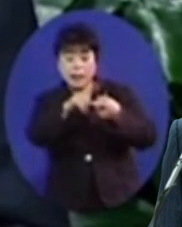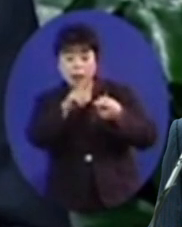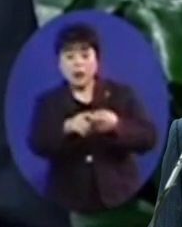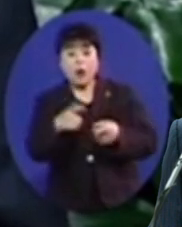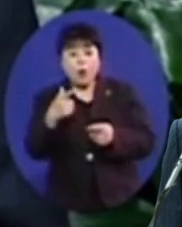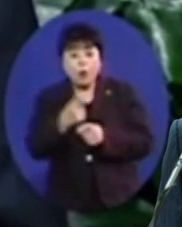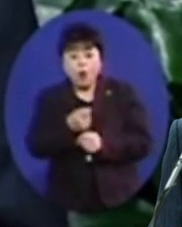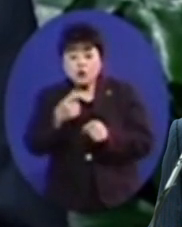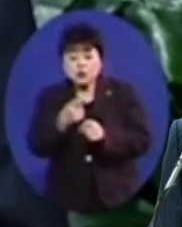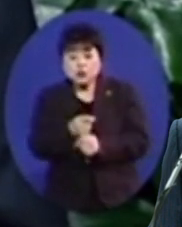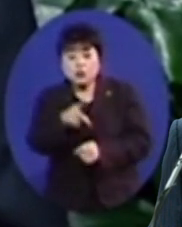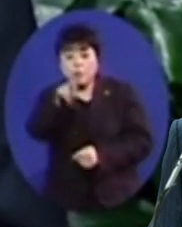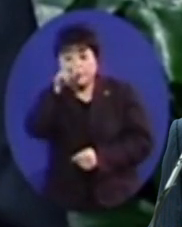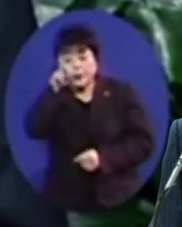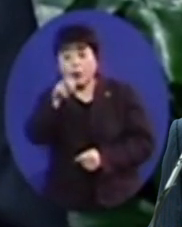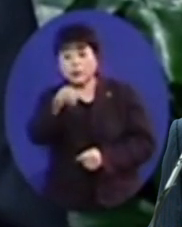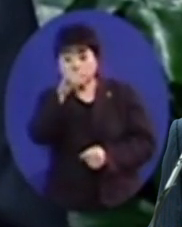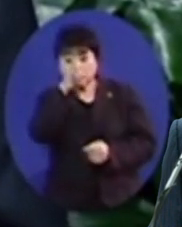원한과 미움을 가지고 있습니다.